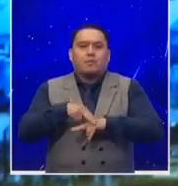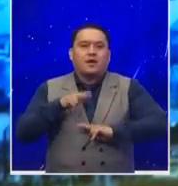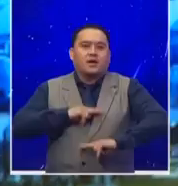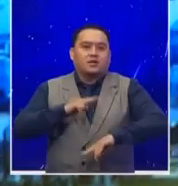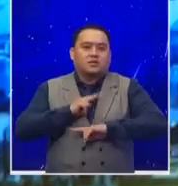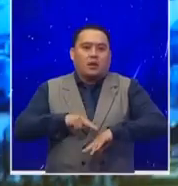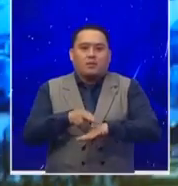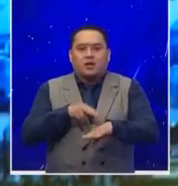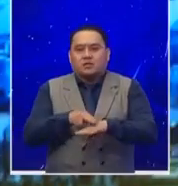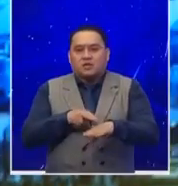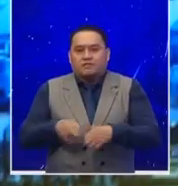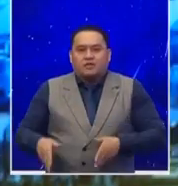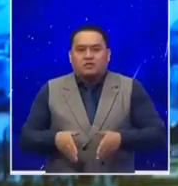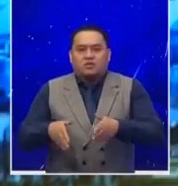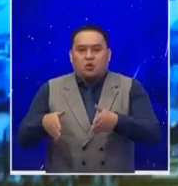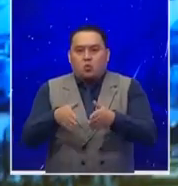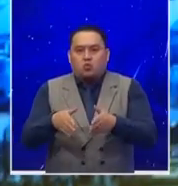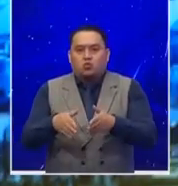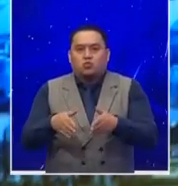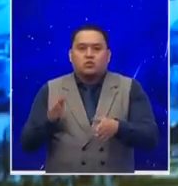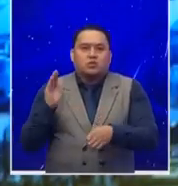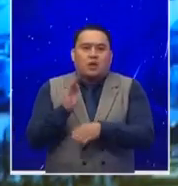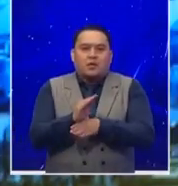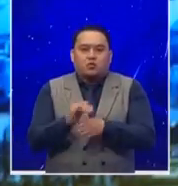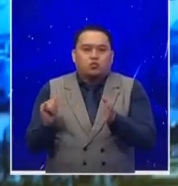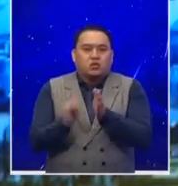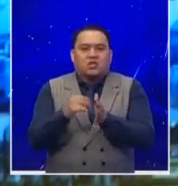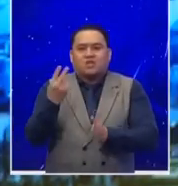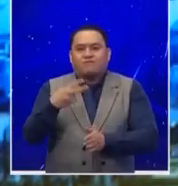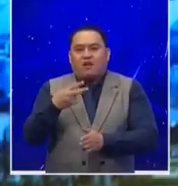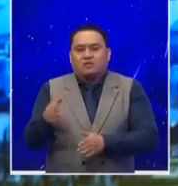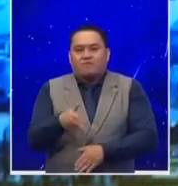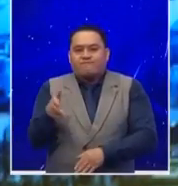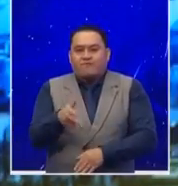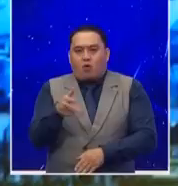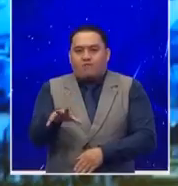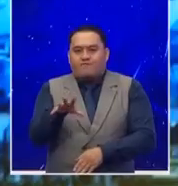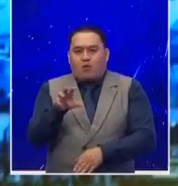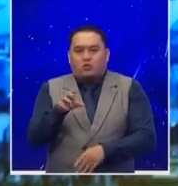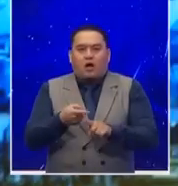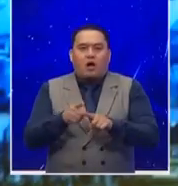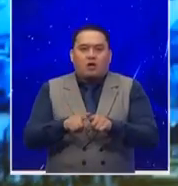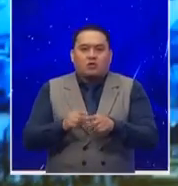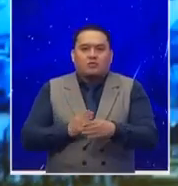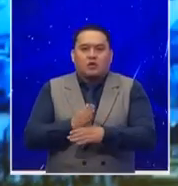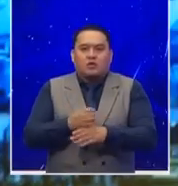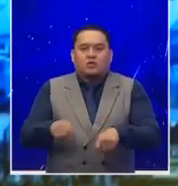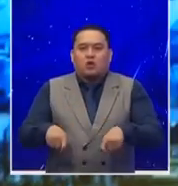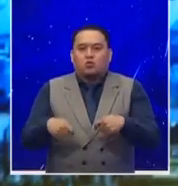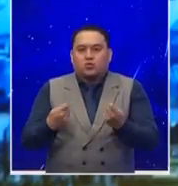полиции. На магистралях с интенсивным движением дополнительно установили 20 постов с камерами фото и видеофиксации нарушений